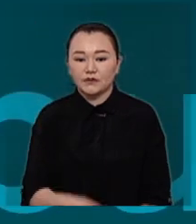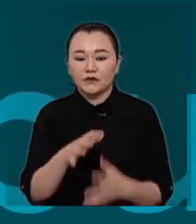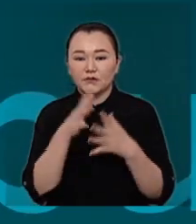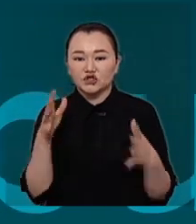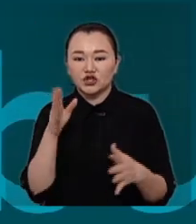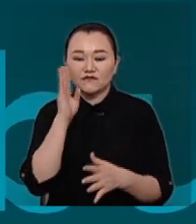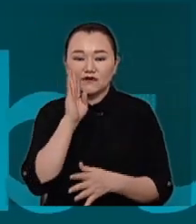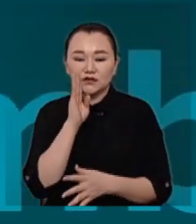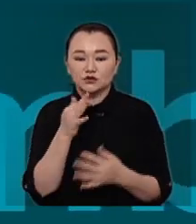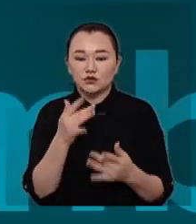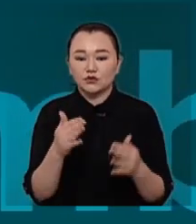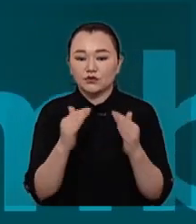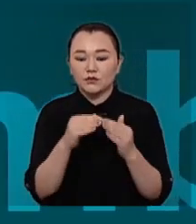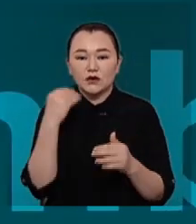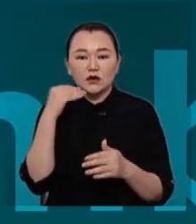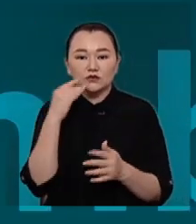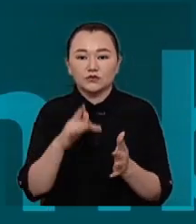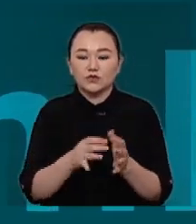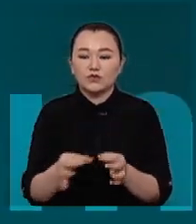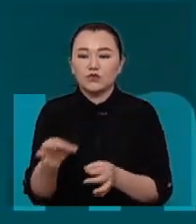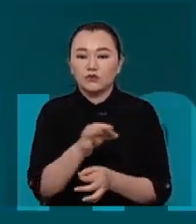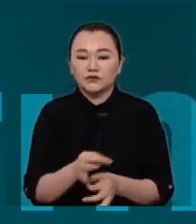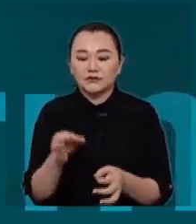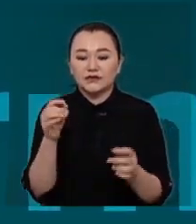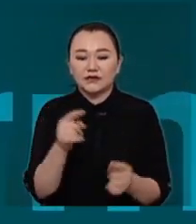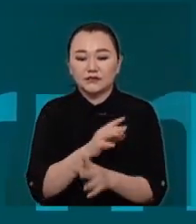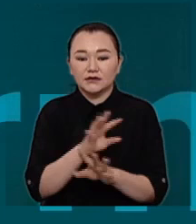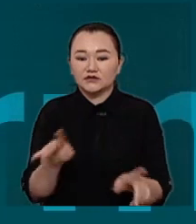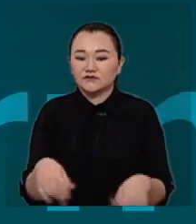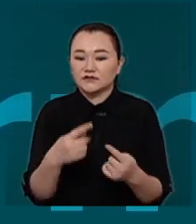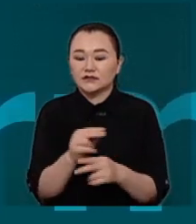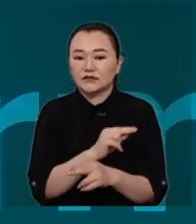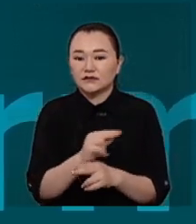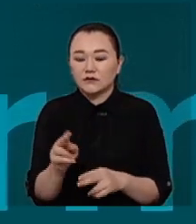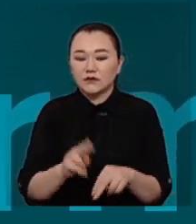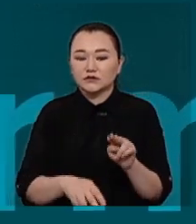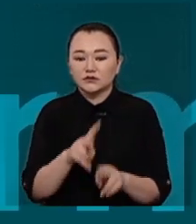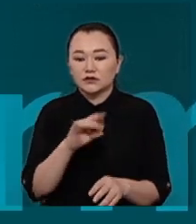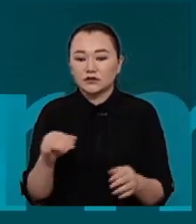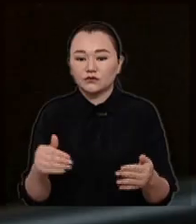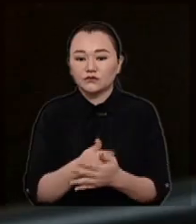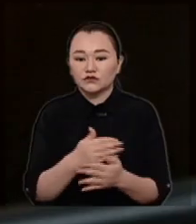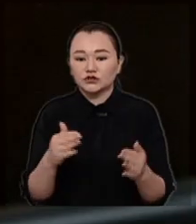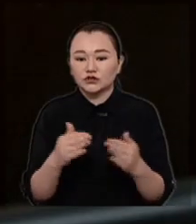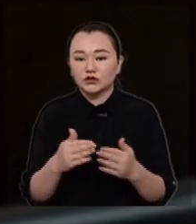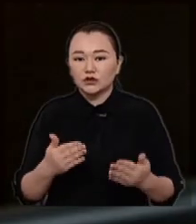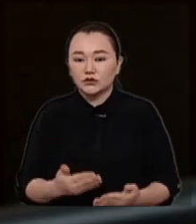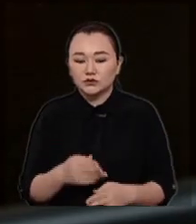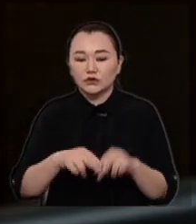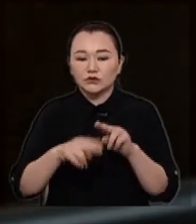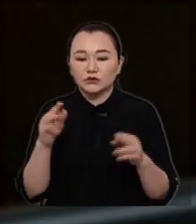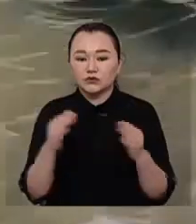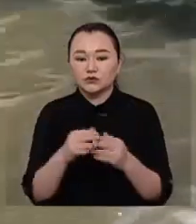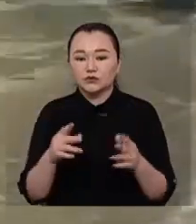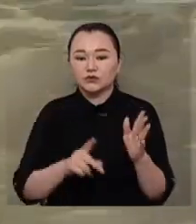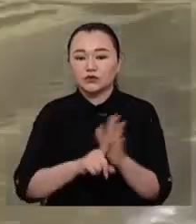Большая вода. Сколько домов в Актюбинской области не подлежат восстановлению? Построят ли людям новое жилье? Строительство домов мы